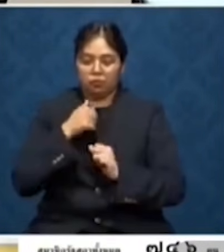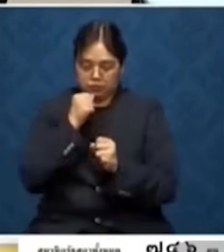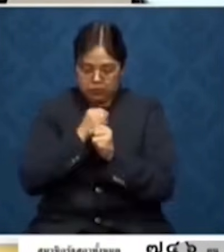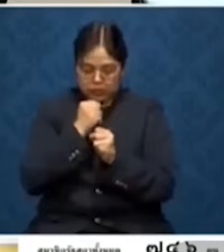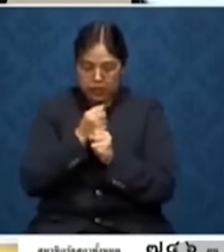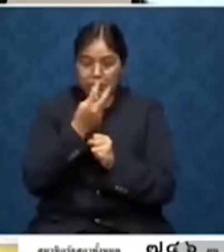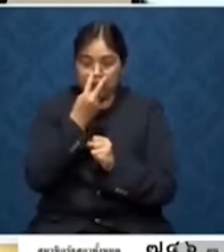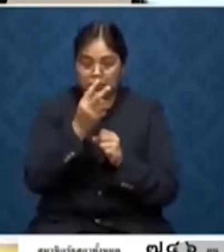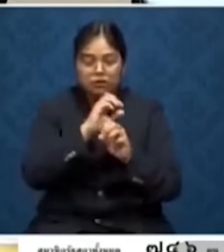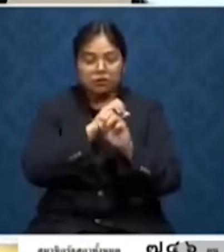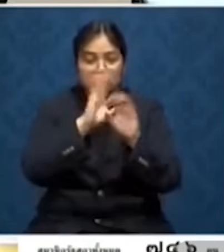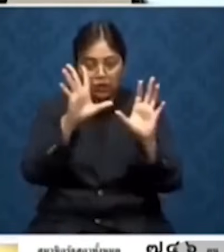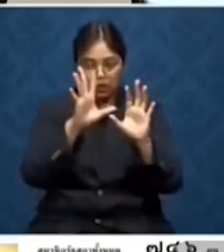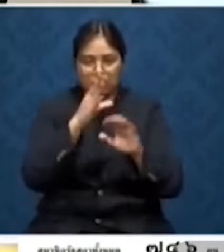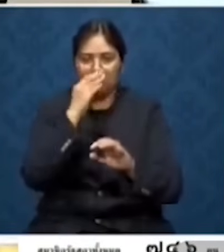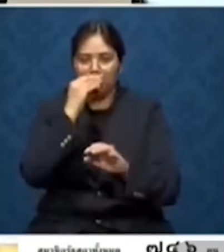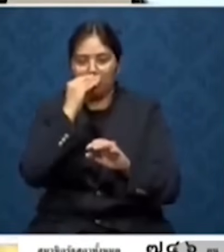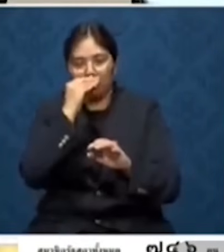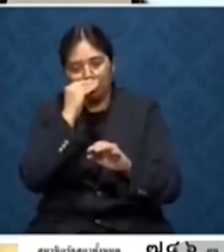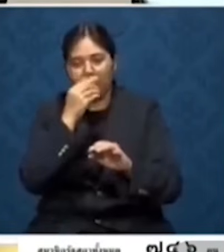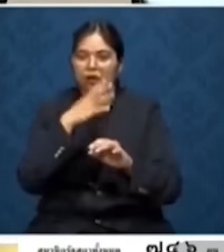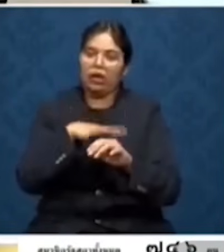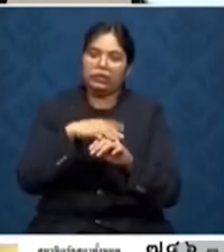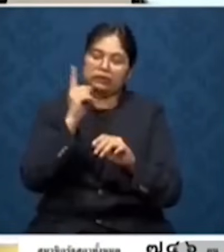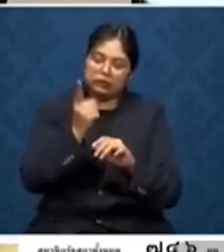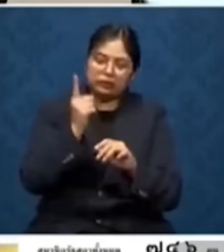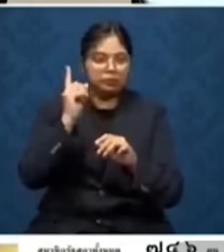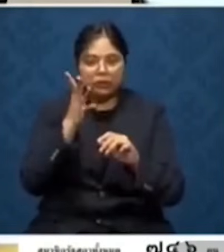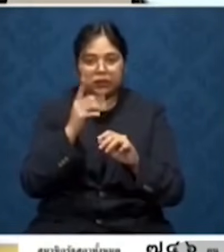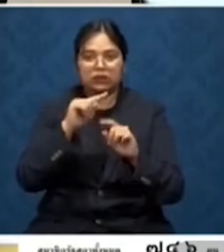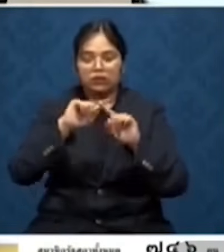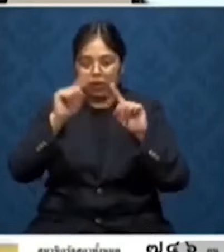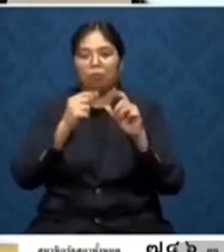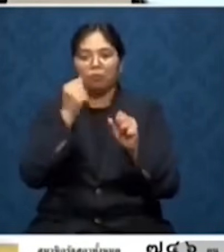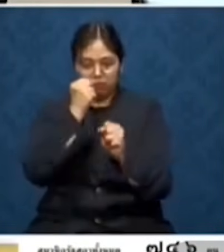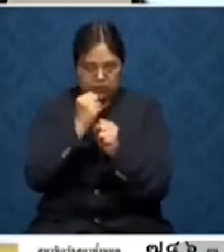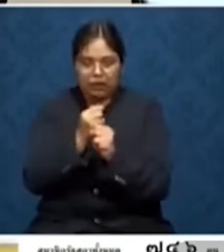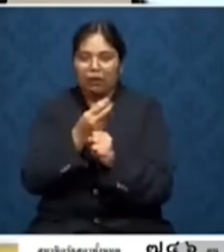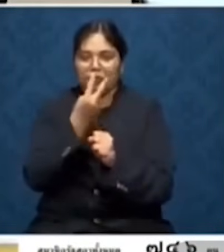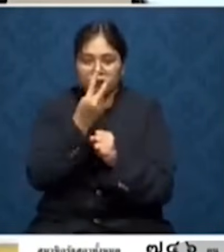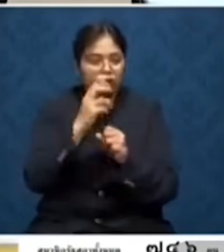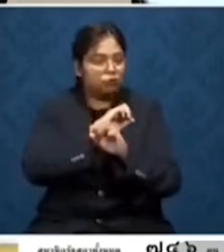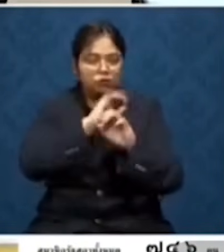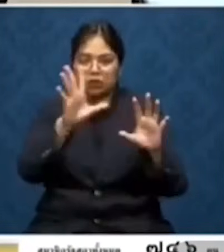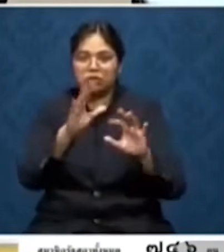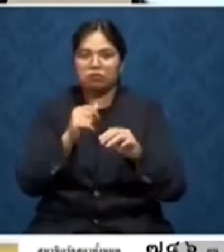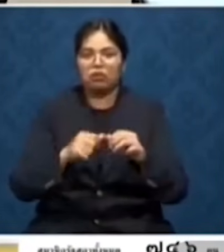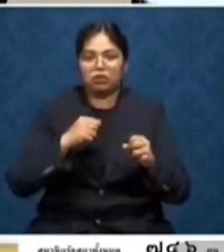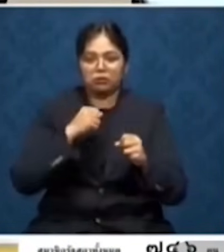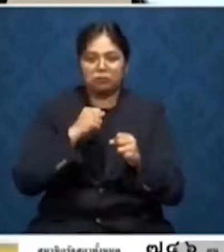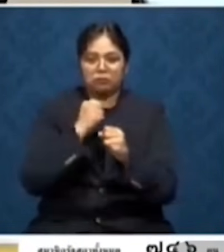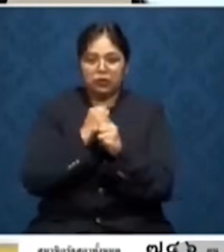น์ได้ดีกว่าคำพูดว่ารัฐบาลนี้จะบริหารราชการแผ่นดินอย่างไร